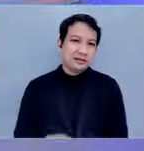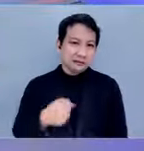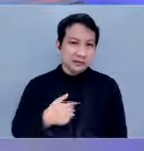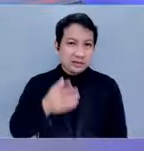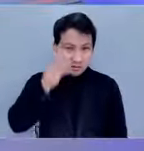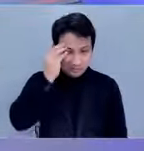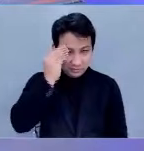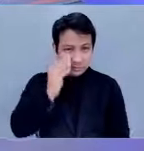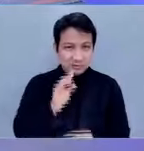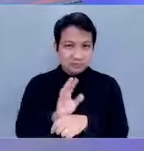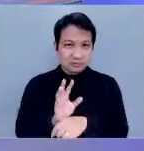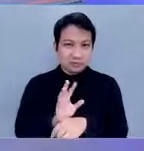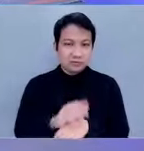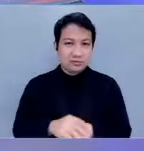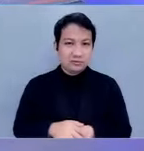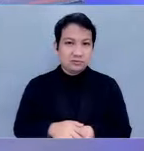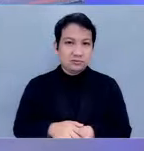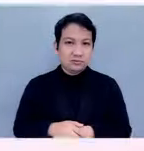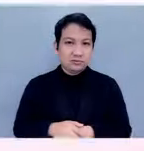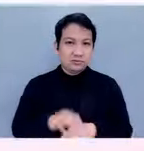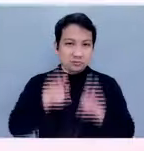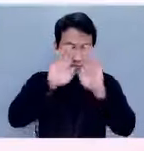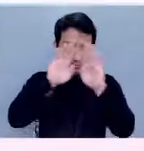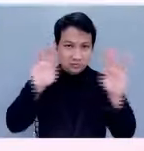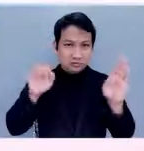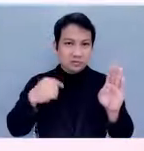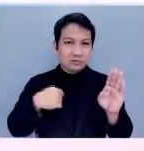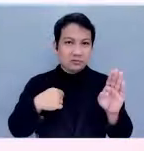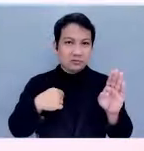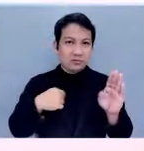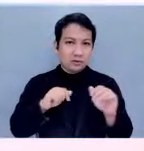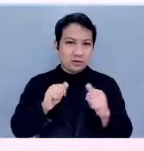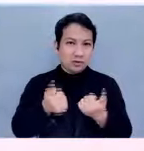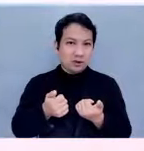film, bumukas yung isip ko kung